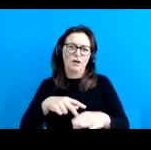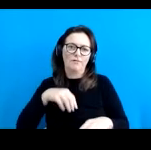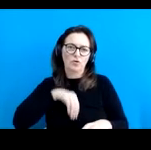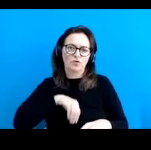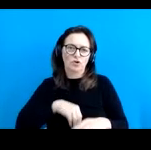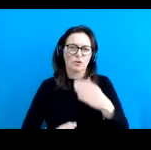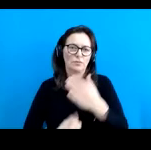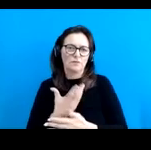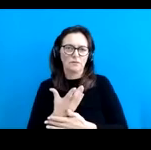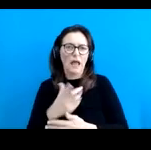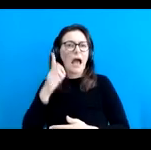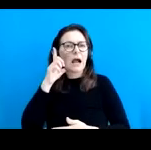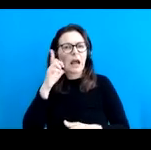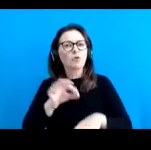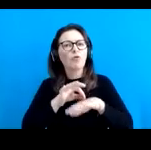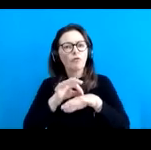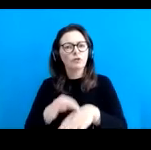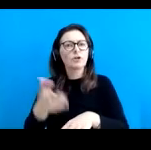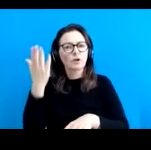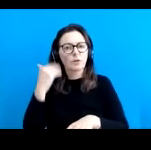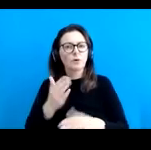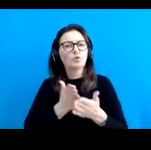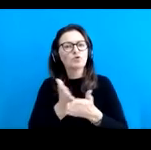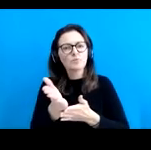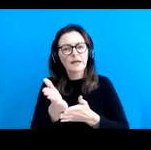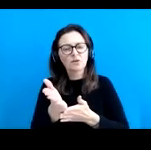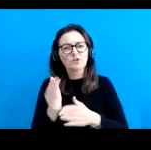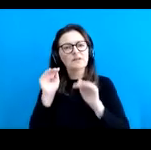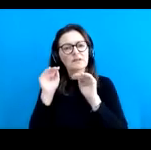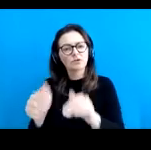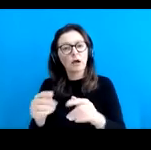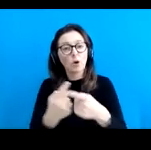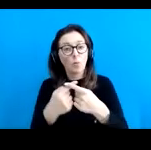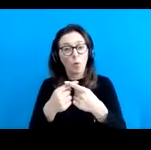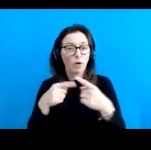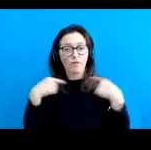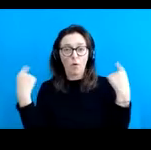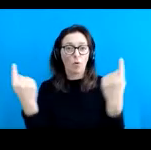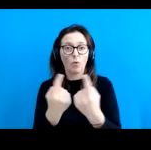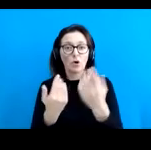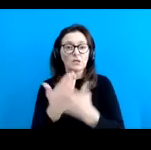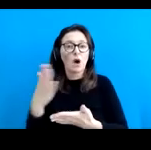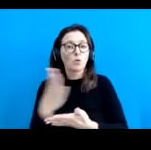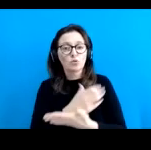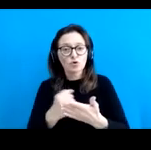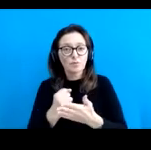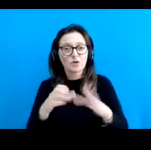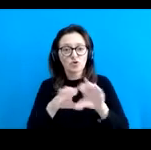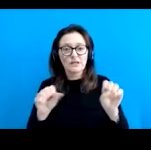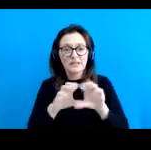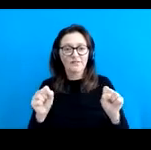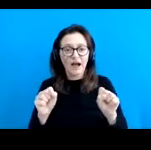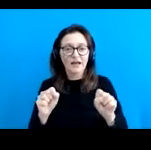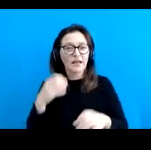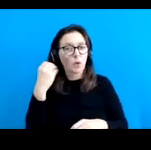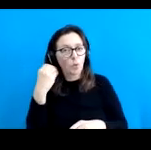prav usmerjenost v zagotavljanje pogojev v okolju za uspešno in učinkovito izvajanje učenja